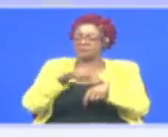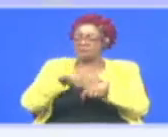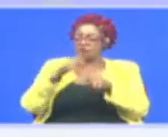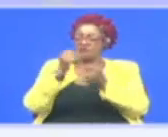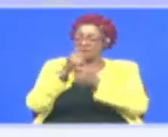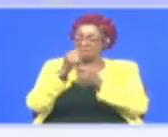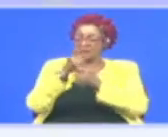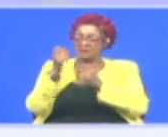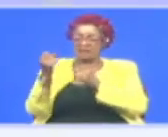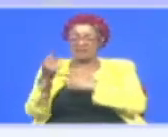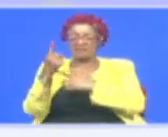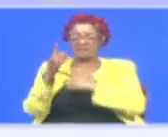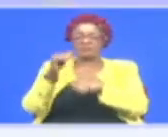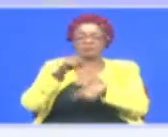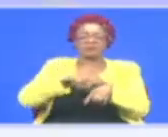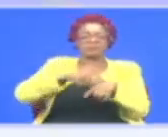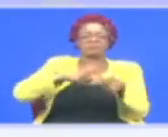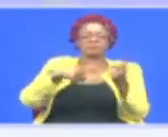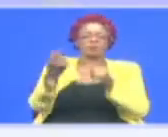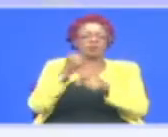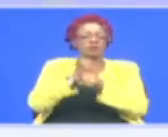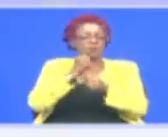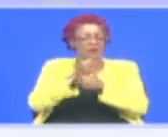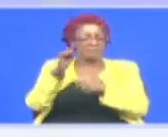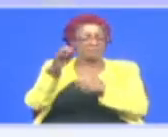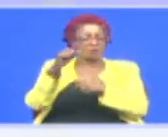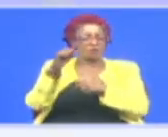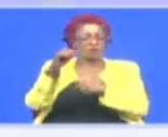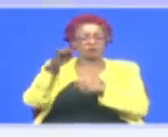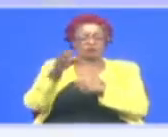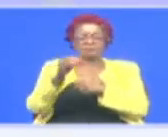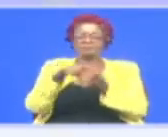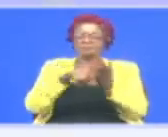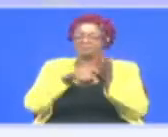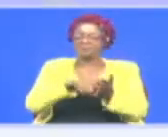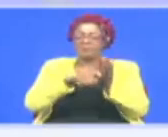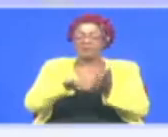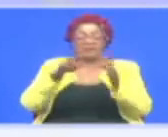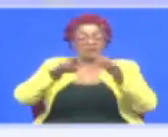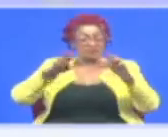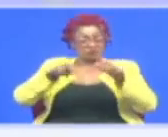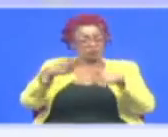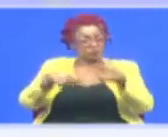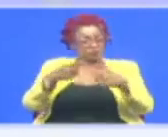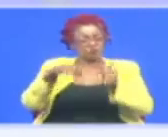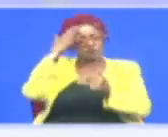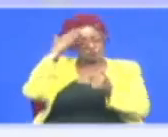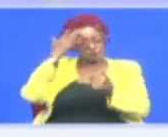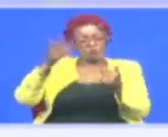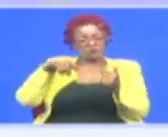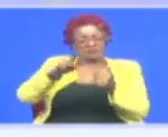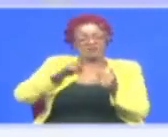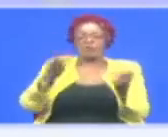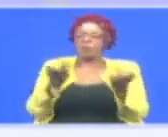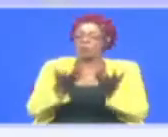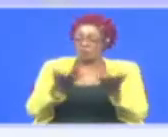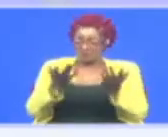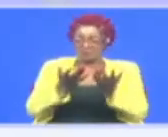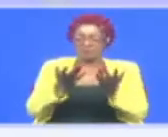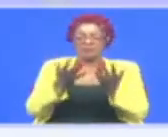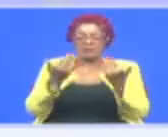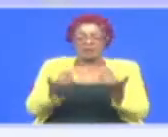alipoondoka kwenda kazi eneo la Mogotio. Polisi wanasisitiza kwamba uchunguzi unaendelea kubaini aliko Kanini na